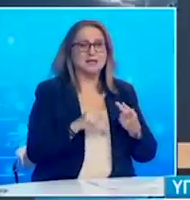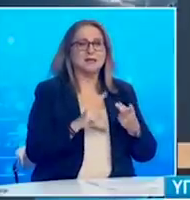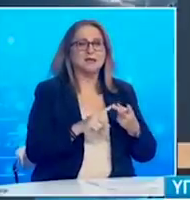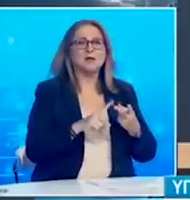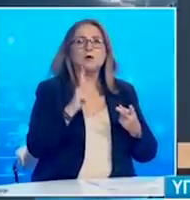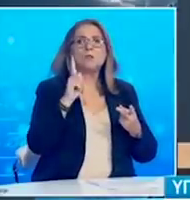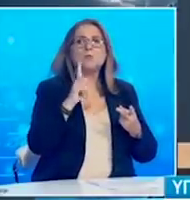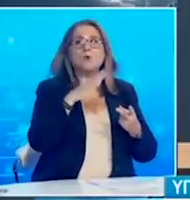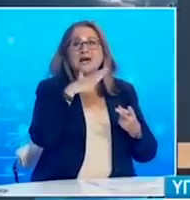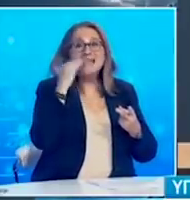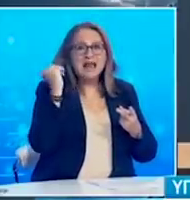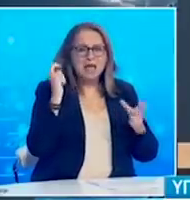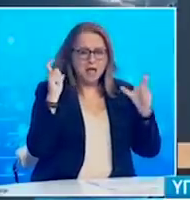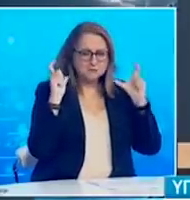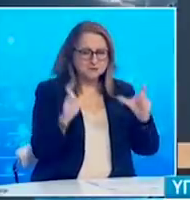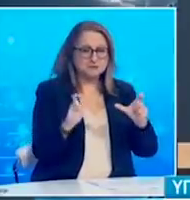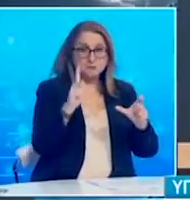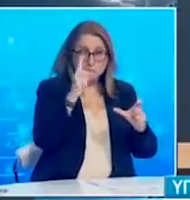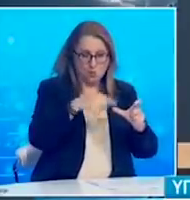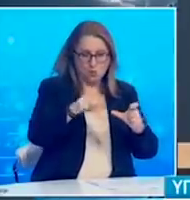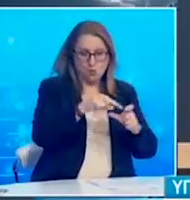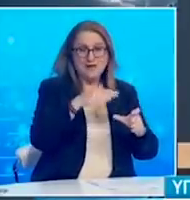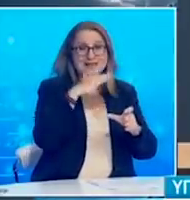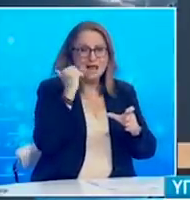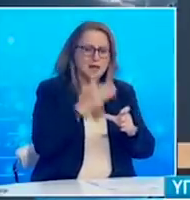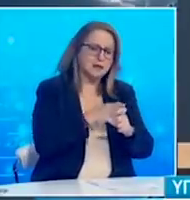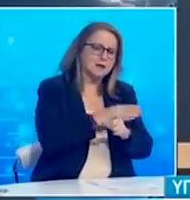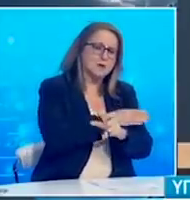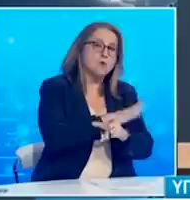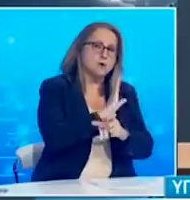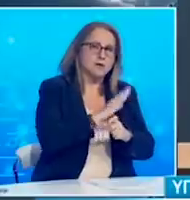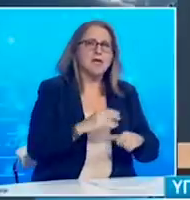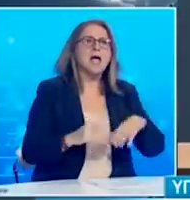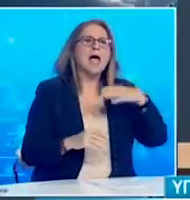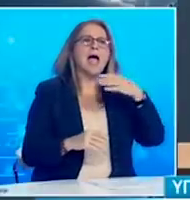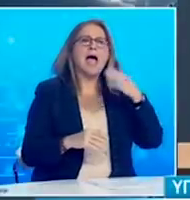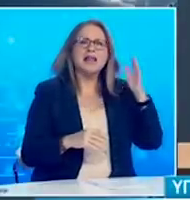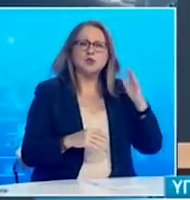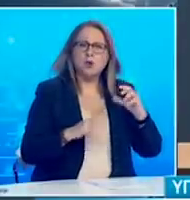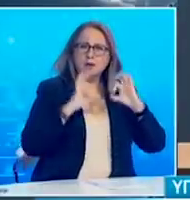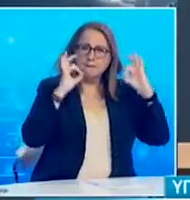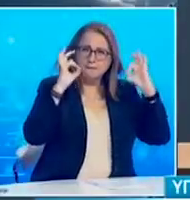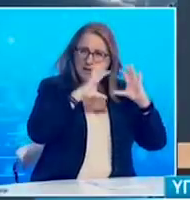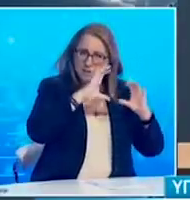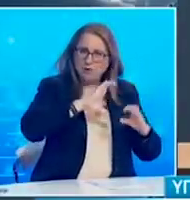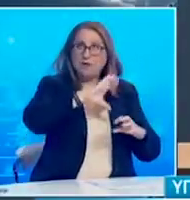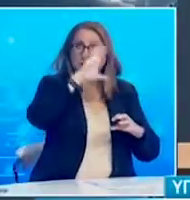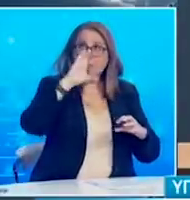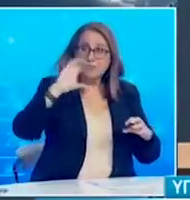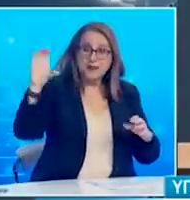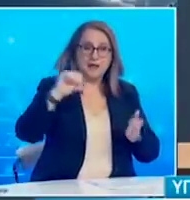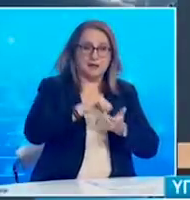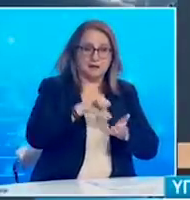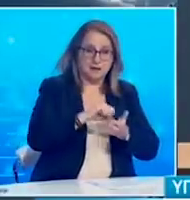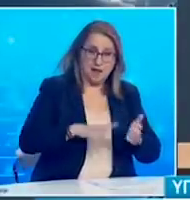περιφερειακής ενότητας Χανίων που βρίσκεται σε ειδικό καθεστώς περιοριστικών μέτρων, την περιφέρεια Ανατολικής Μακεδονίας και Θράκης και Αττικής, και τις περιφέρειες,